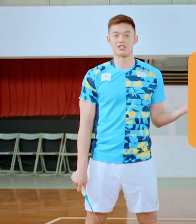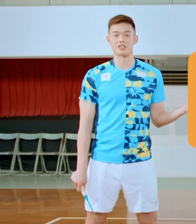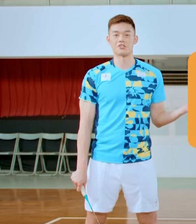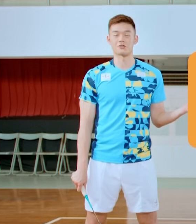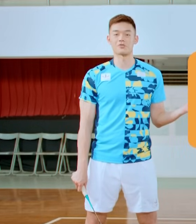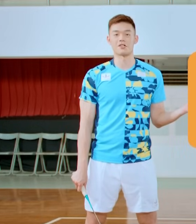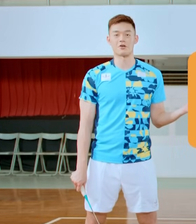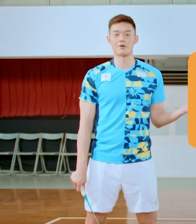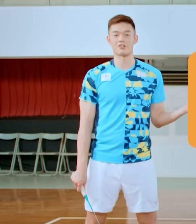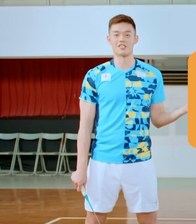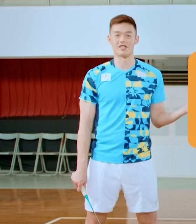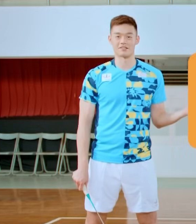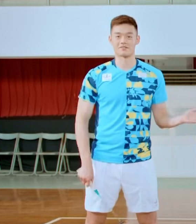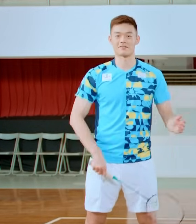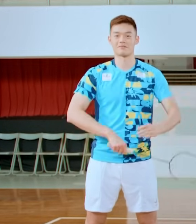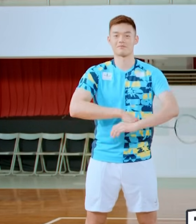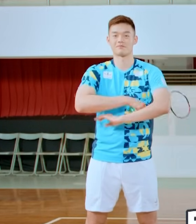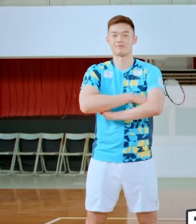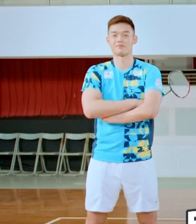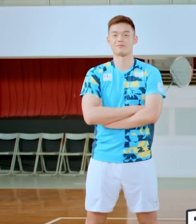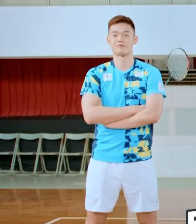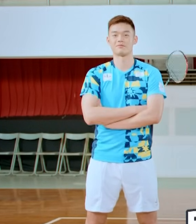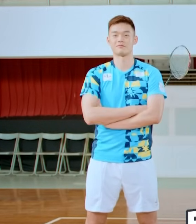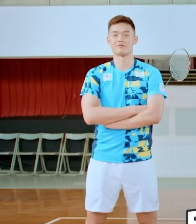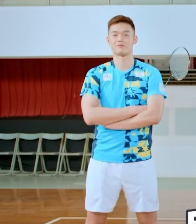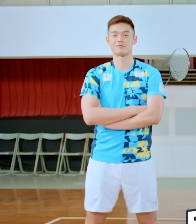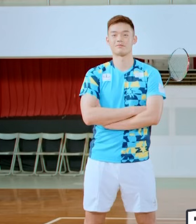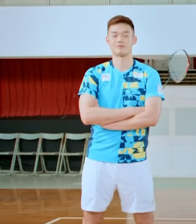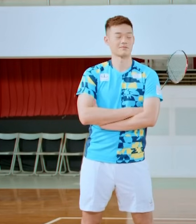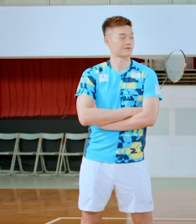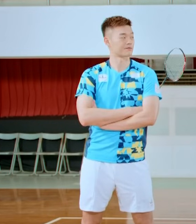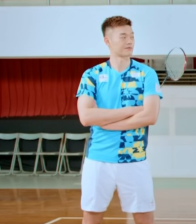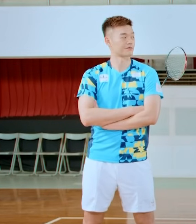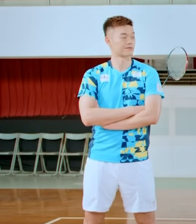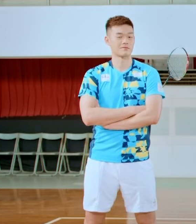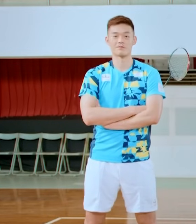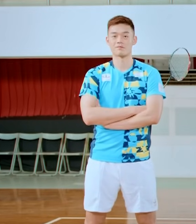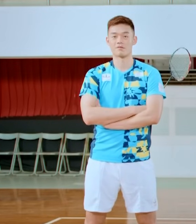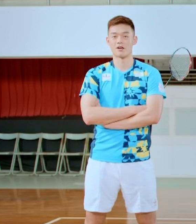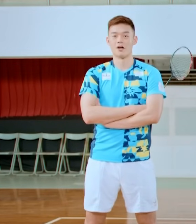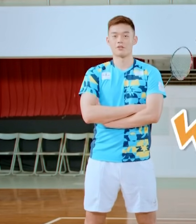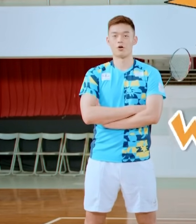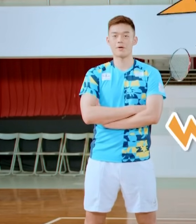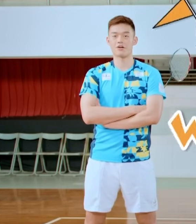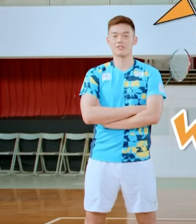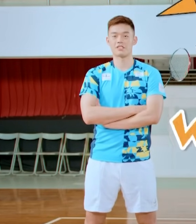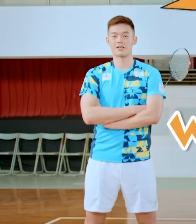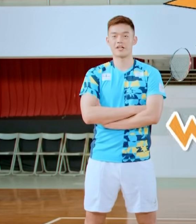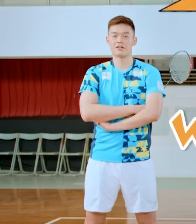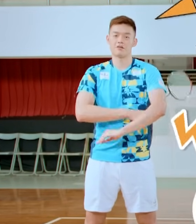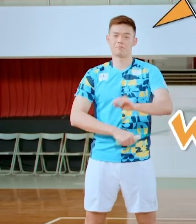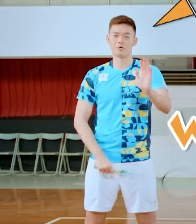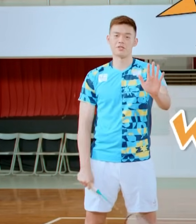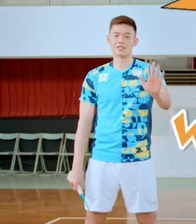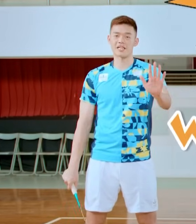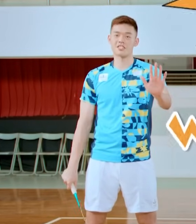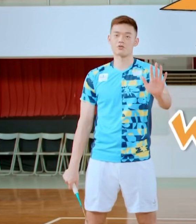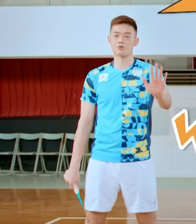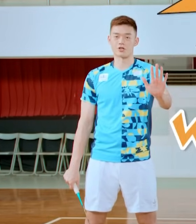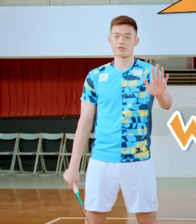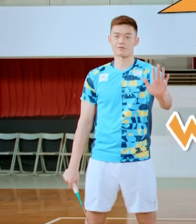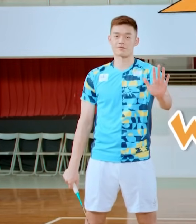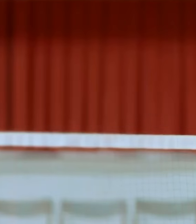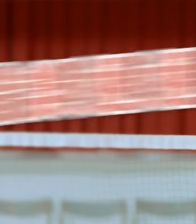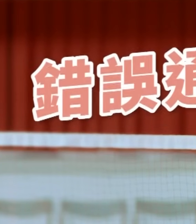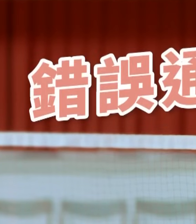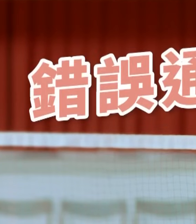2013年1月13日零时起，就算投票日了。 用赖、脸书等各种方式拉票会被罚钱哦。 投票日当天不能再进